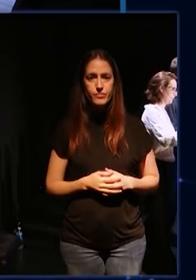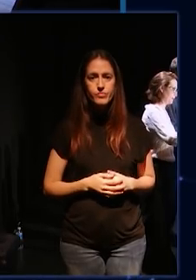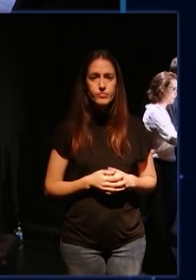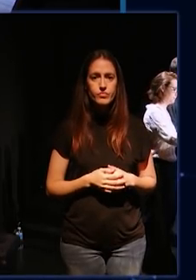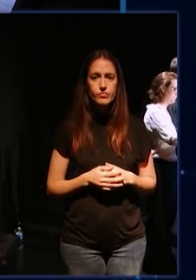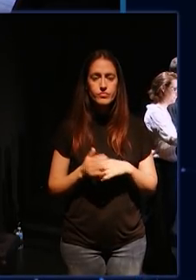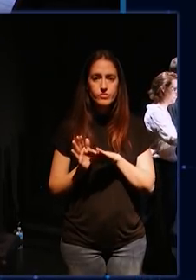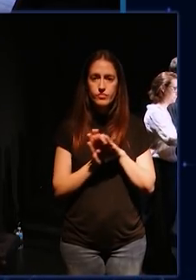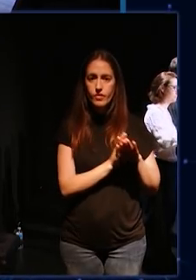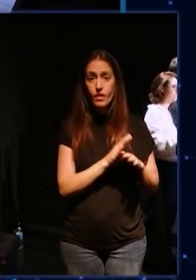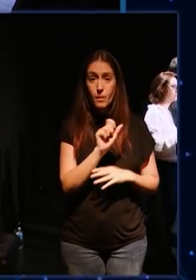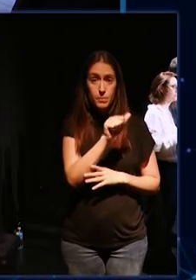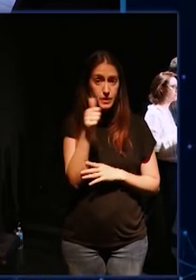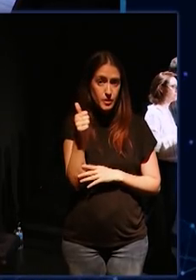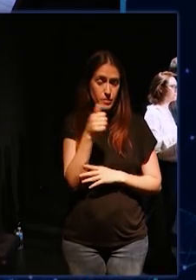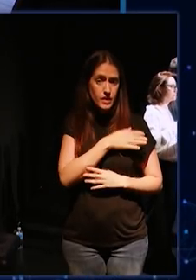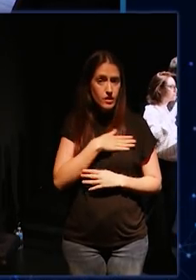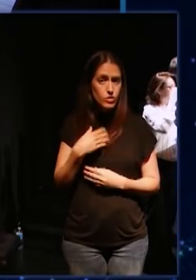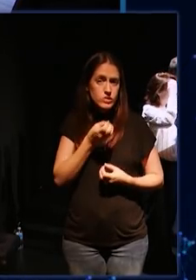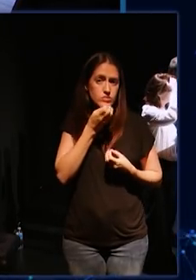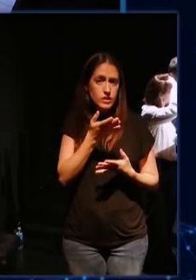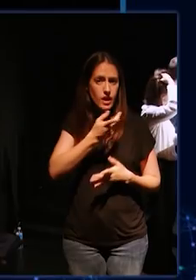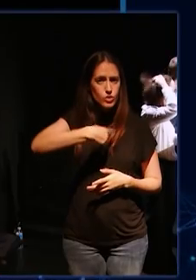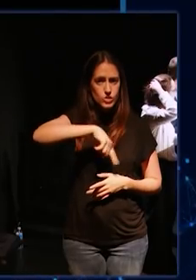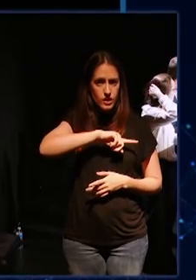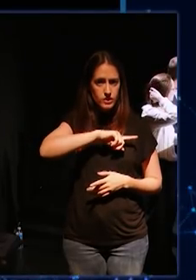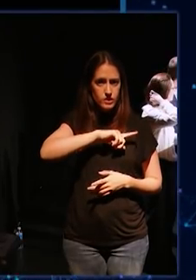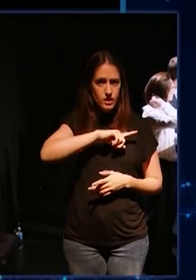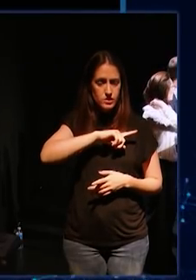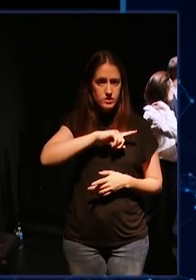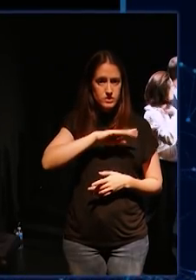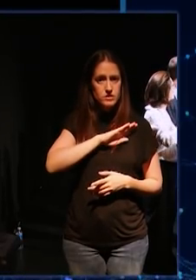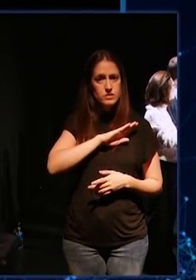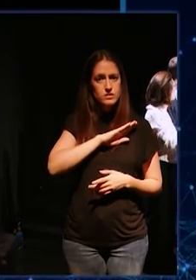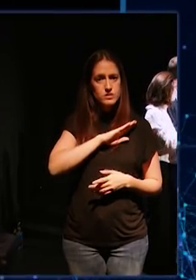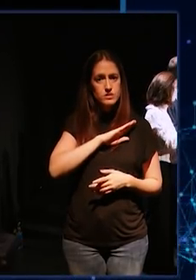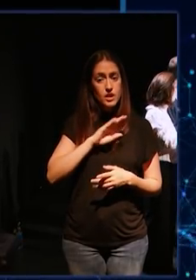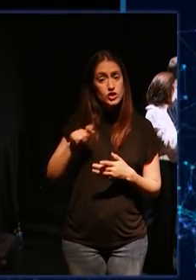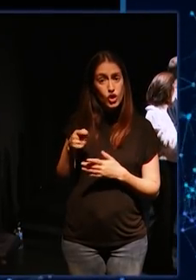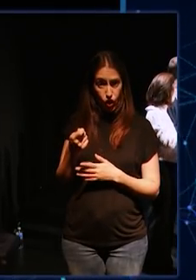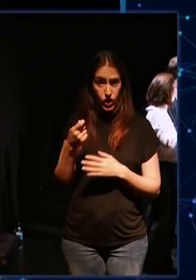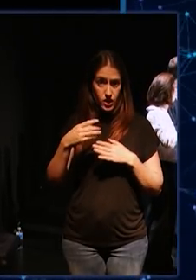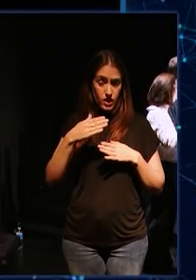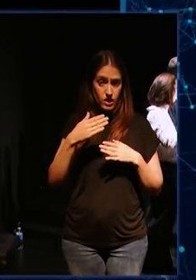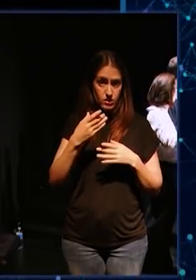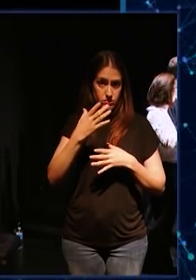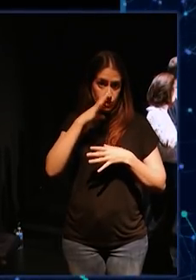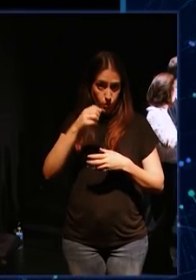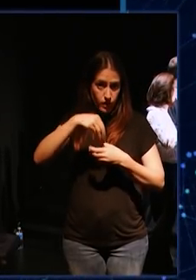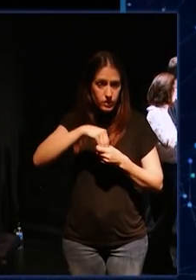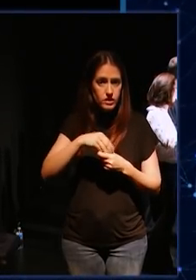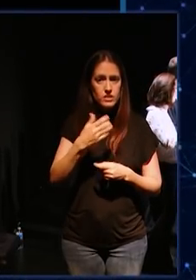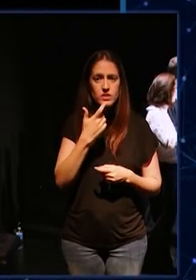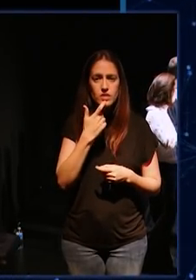Bueno, primer de tot volia esmentar que nosaltres, concretament quan estava Jordi a govern, va ser la primera persona en posar-se